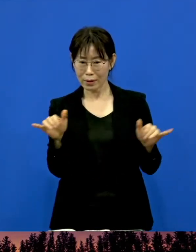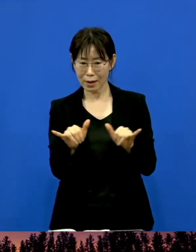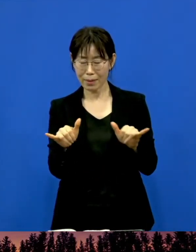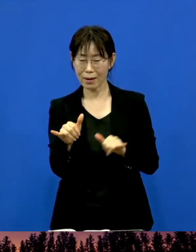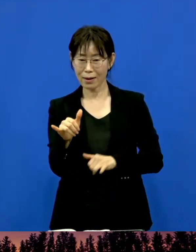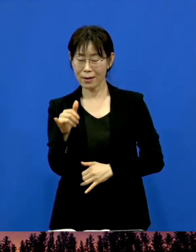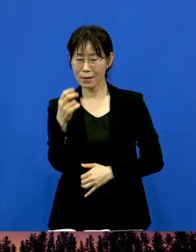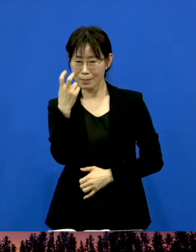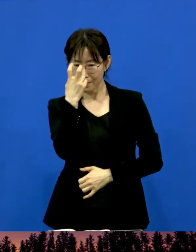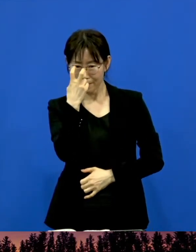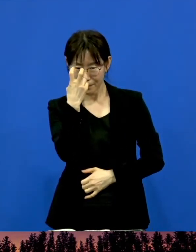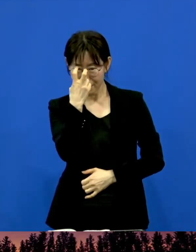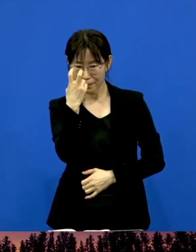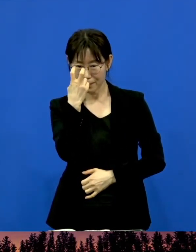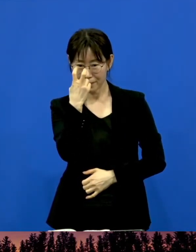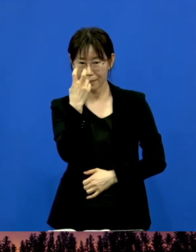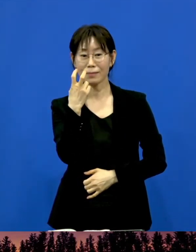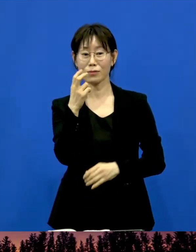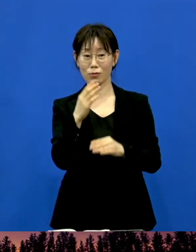막 달아놔야 되고